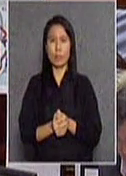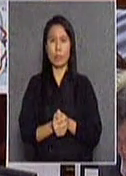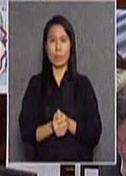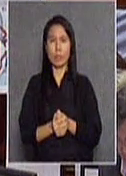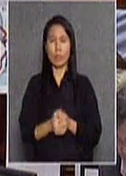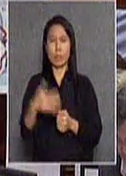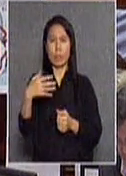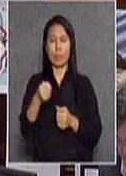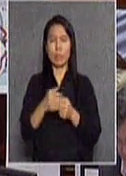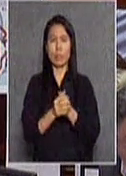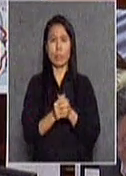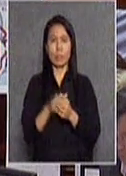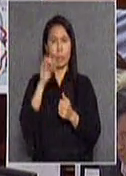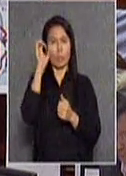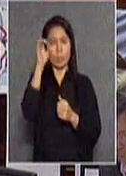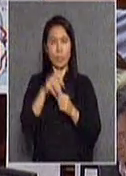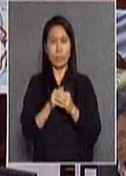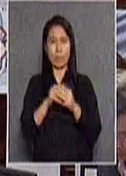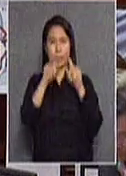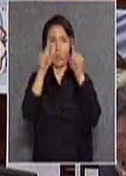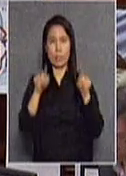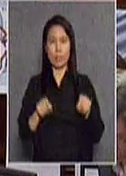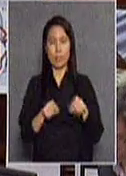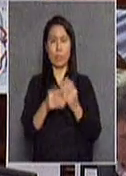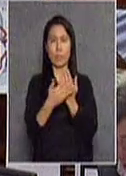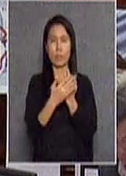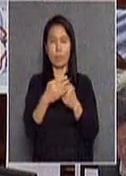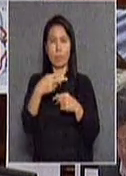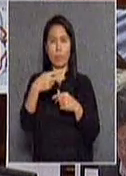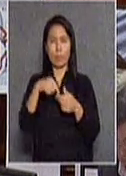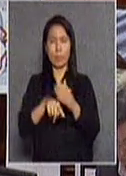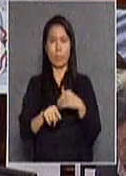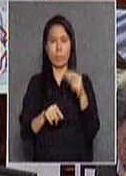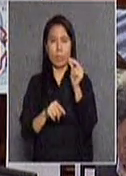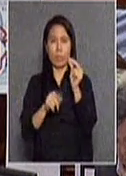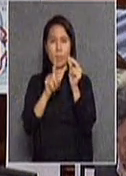主席，我動議載列於講稿附錄二的第